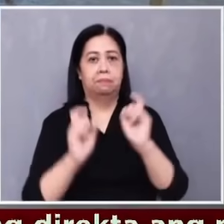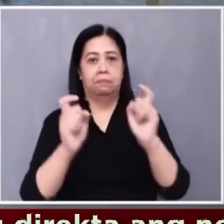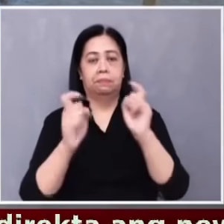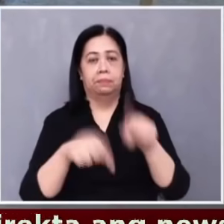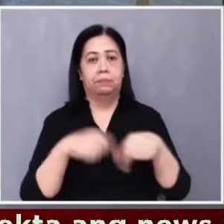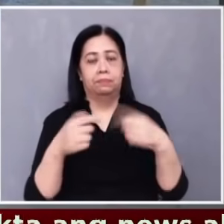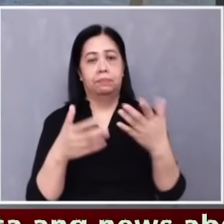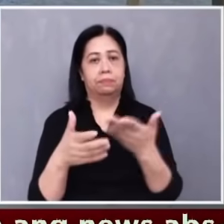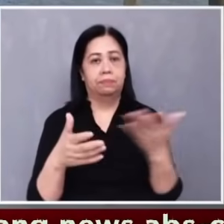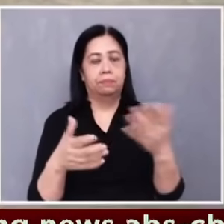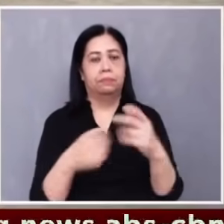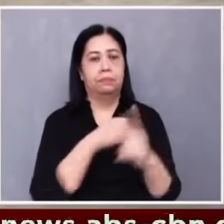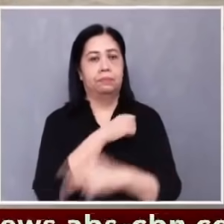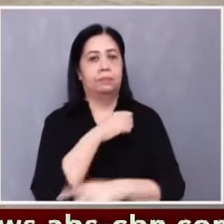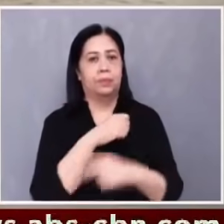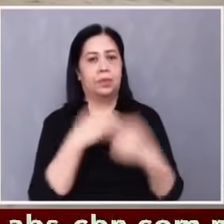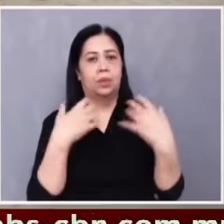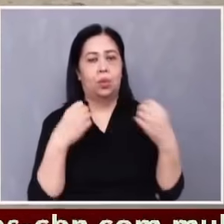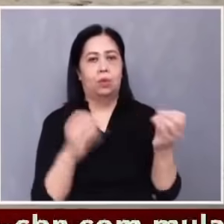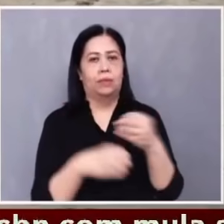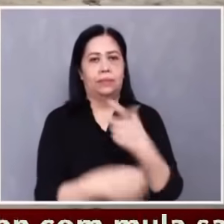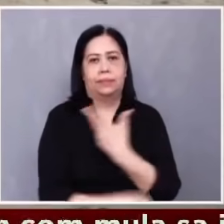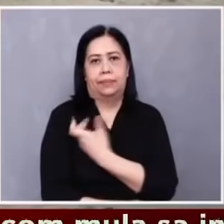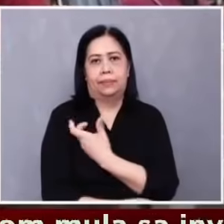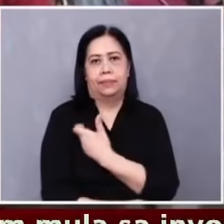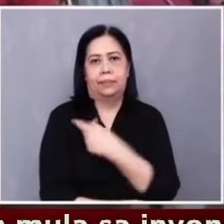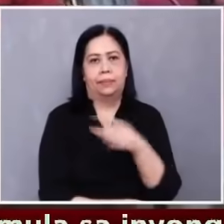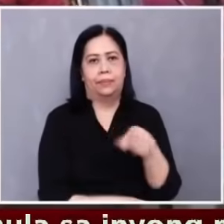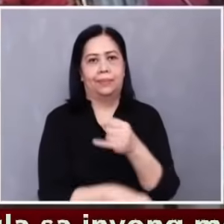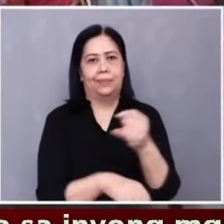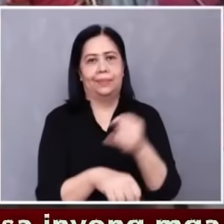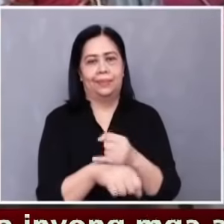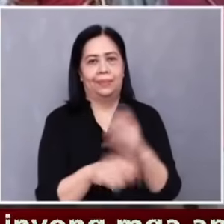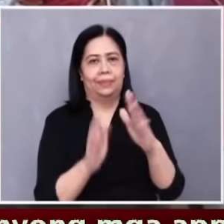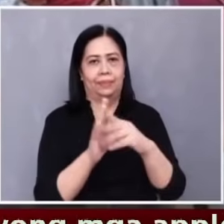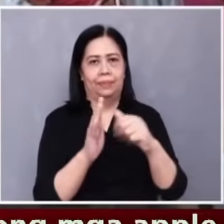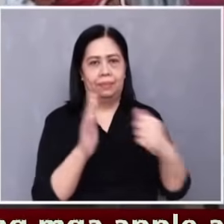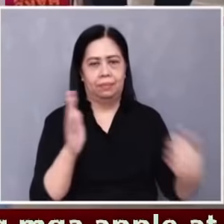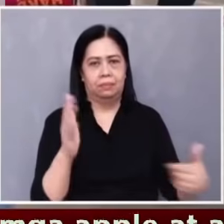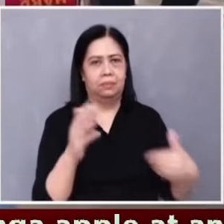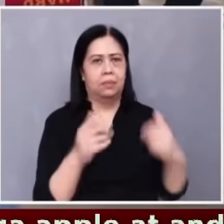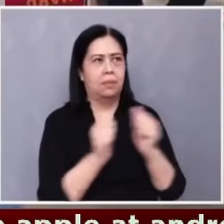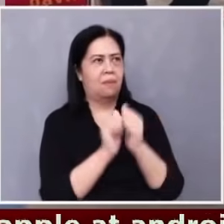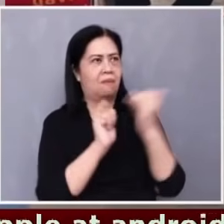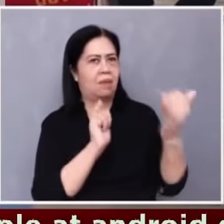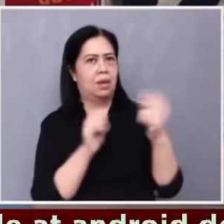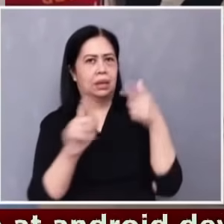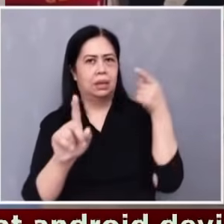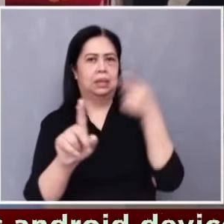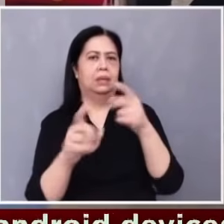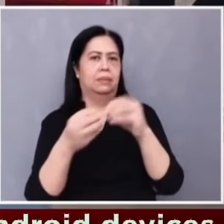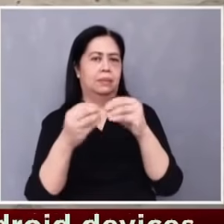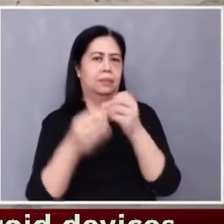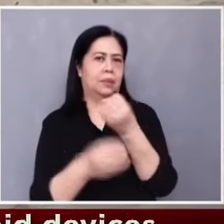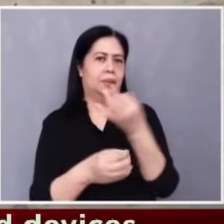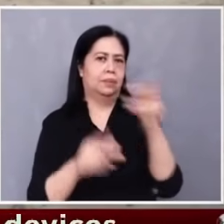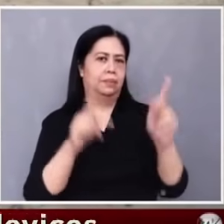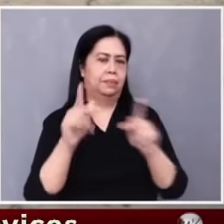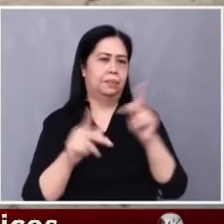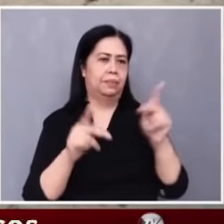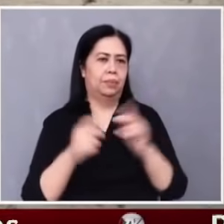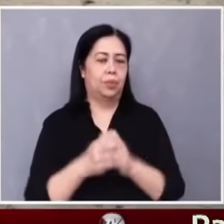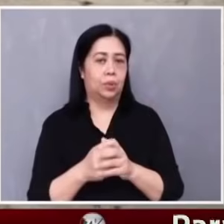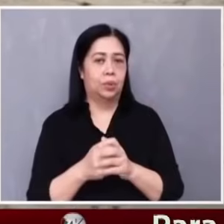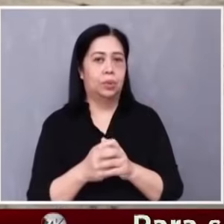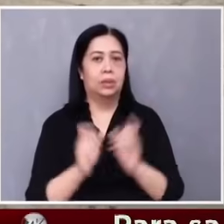Health Office ang pagbabakuna sa mga taga-isla, lalo't malayo pa sila sa target na bilang ng populasyon. Pinapadali